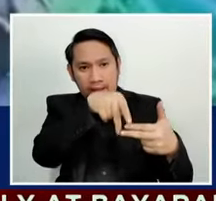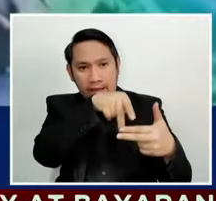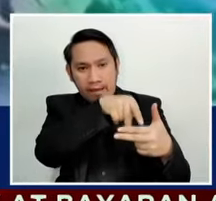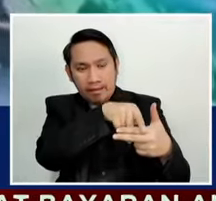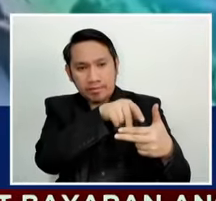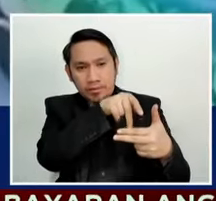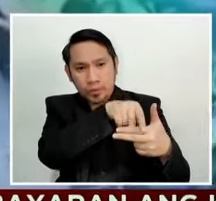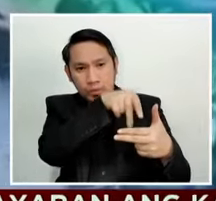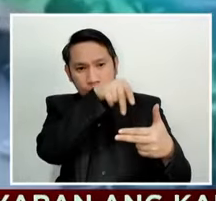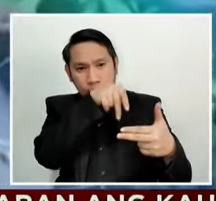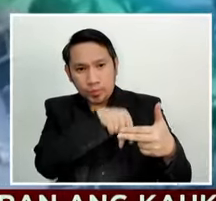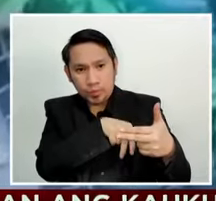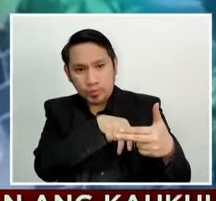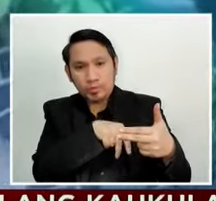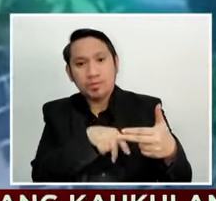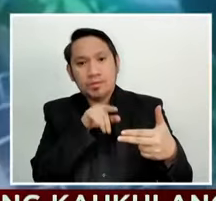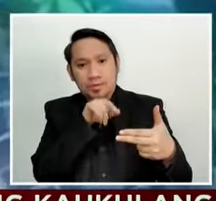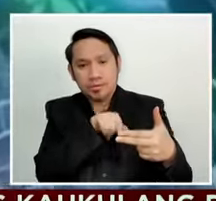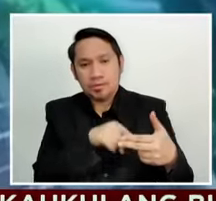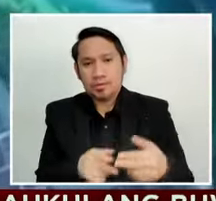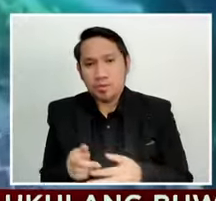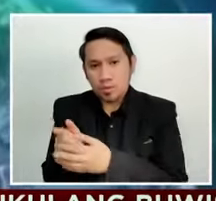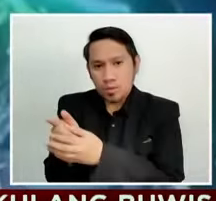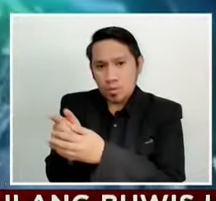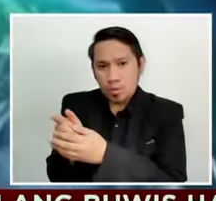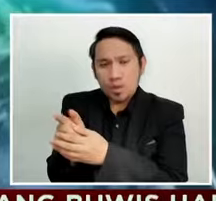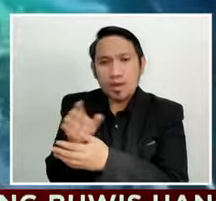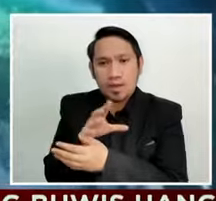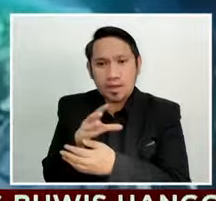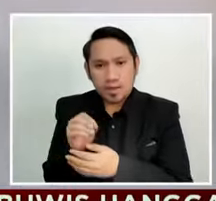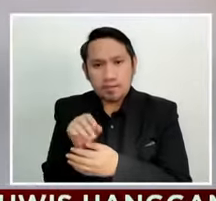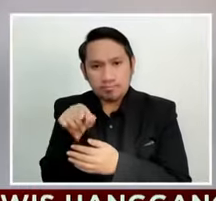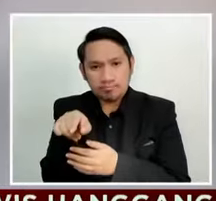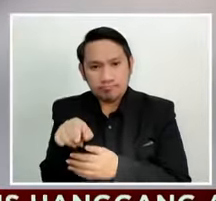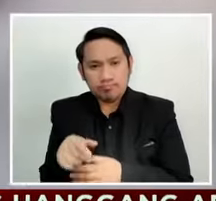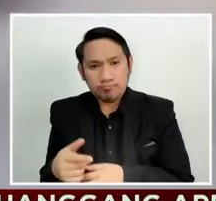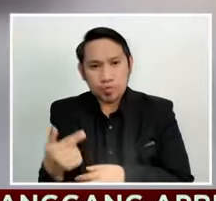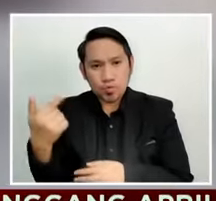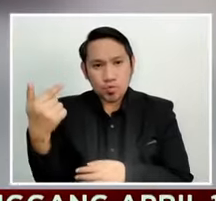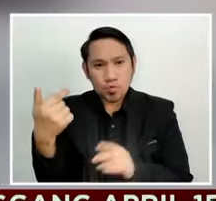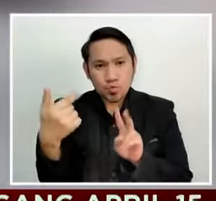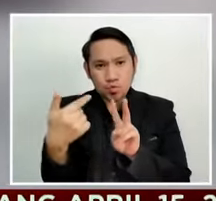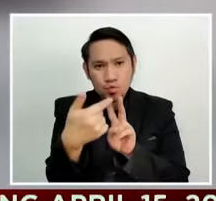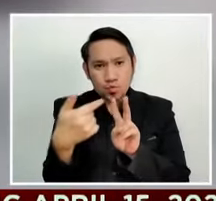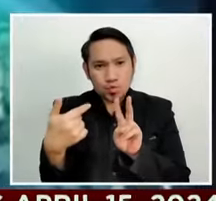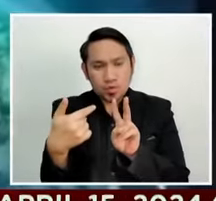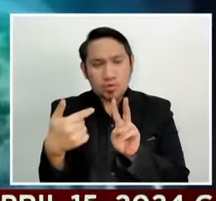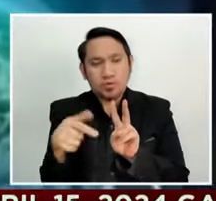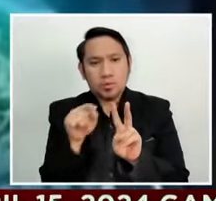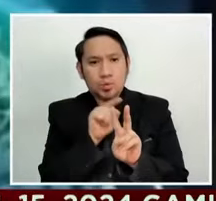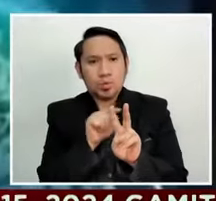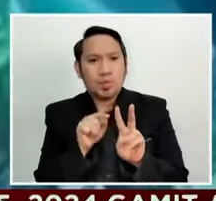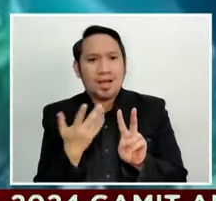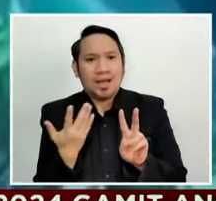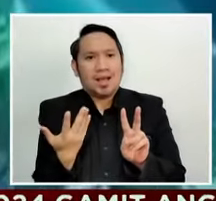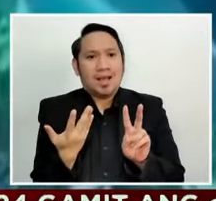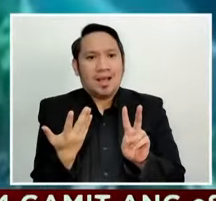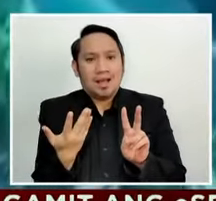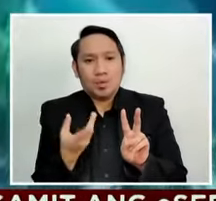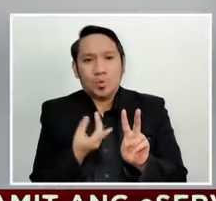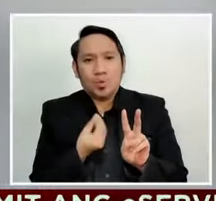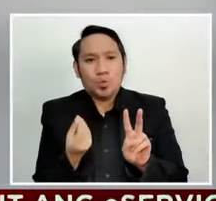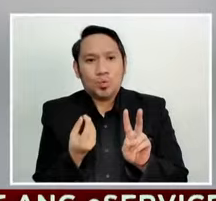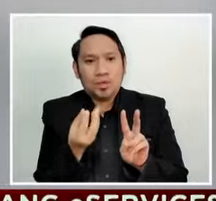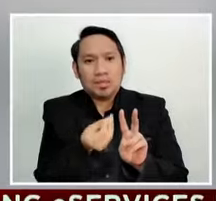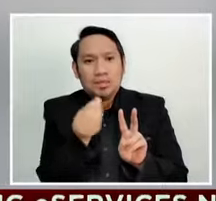ang angkas na lalaki, sabay bunot ng baril at tinutok sa kanila. Wala na nagawang 2 tanod kundi iabot ang kanilang mga